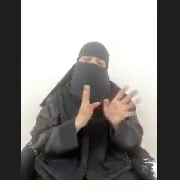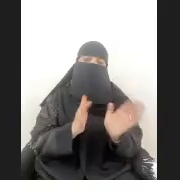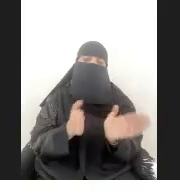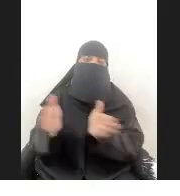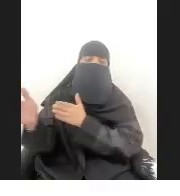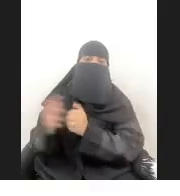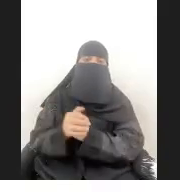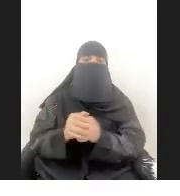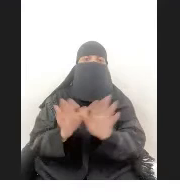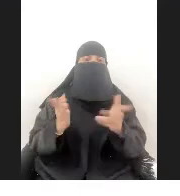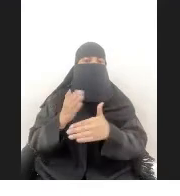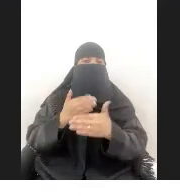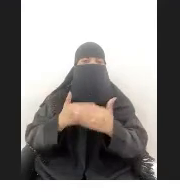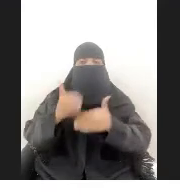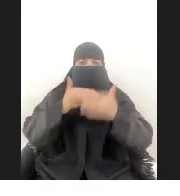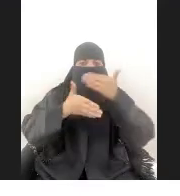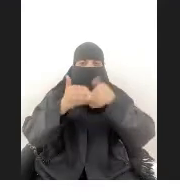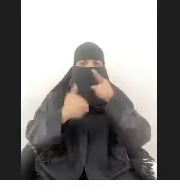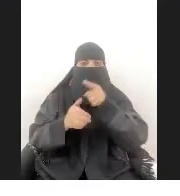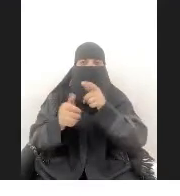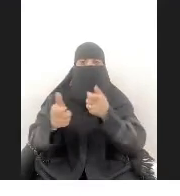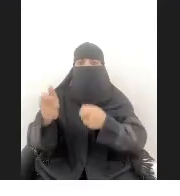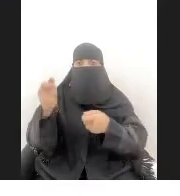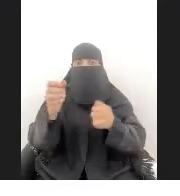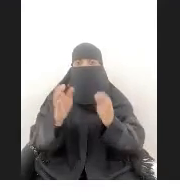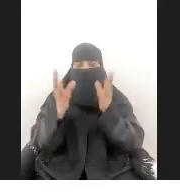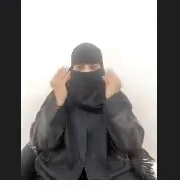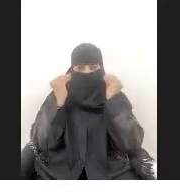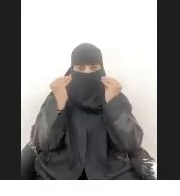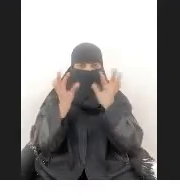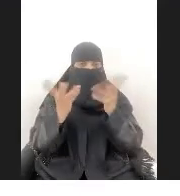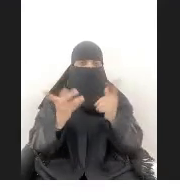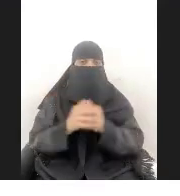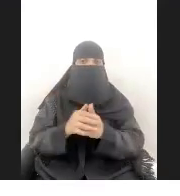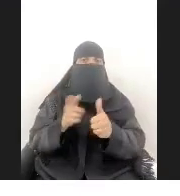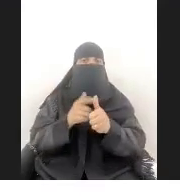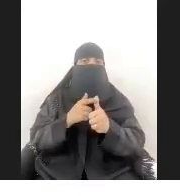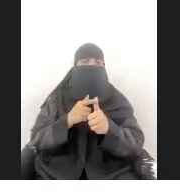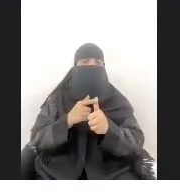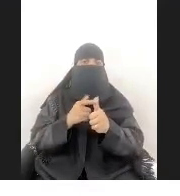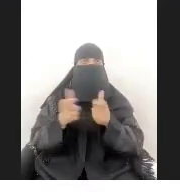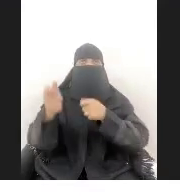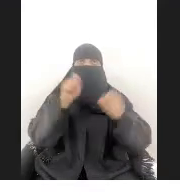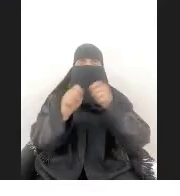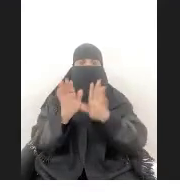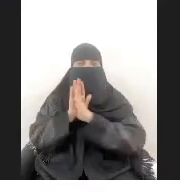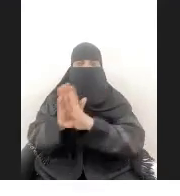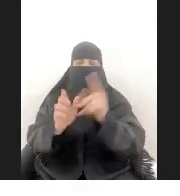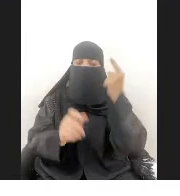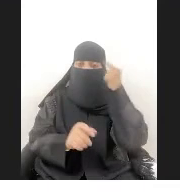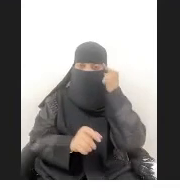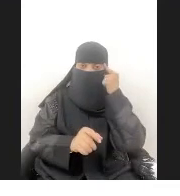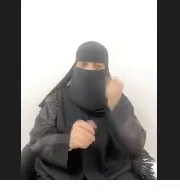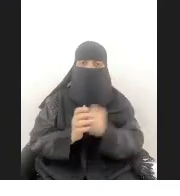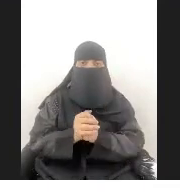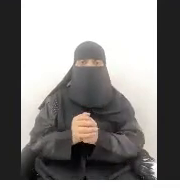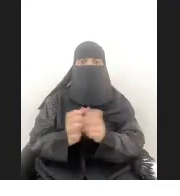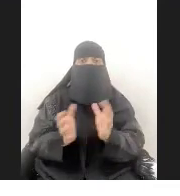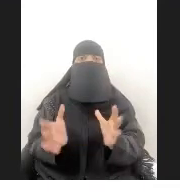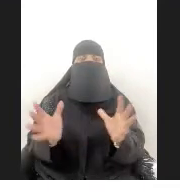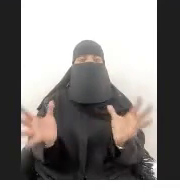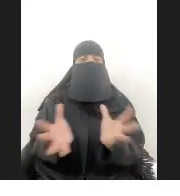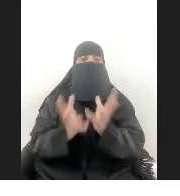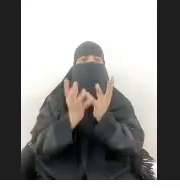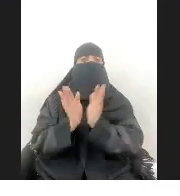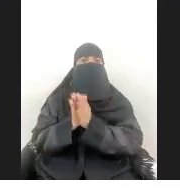المحتوى المصغر؟ طبعاً تكون مصممة بطريقة تدعم الإدراك المفاهيمي، تحتوي مجموعة متنوعة من المصادر مثل ما